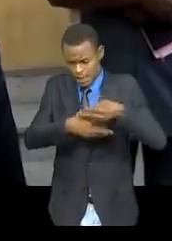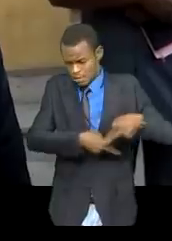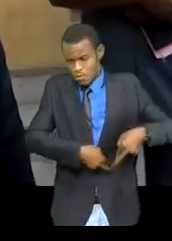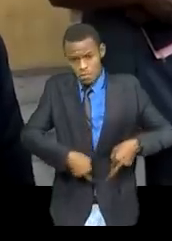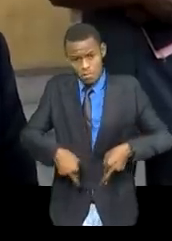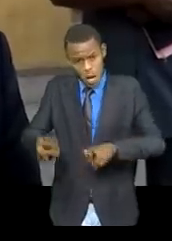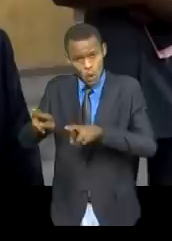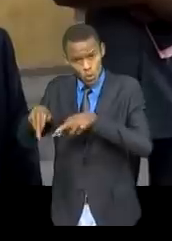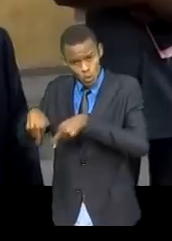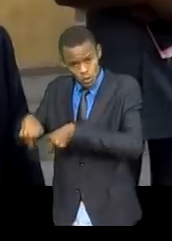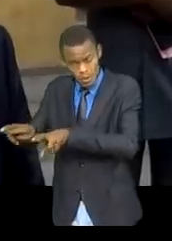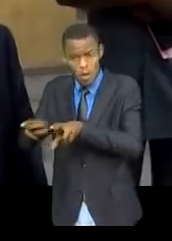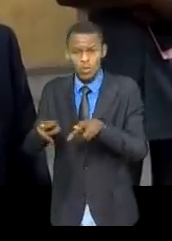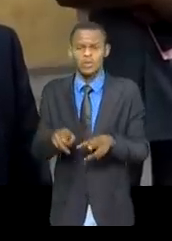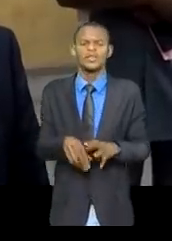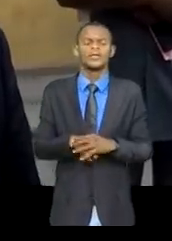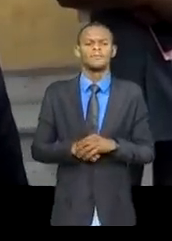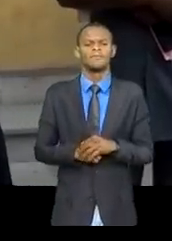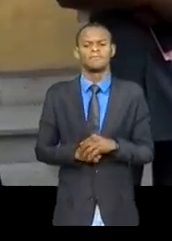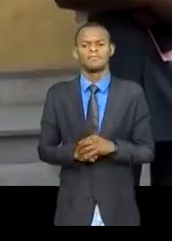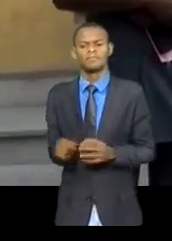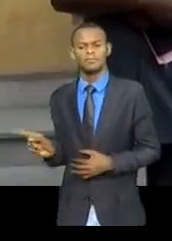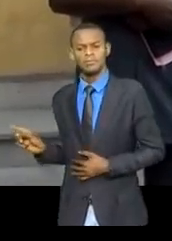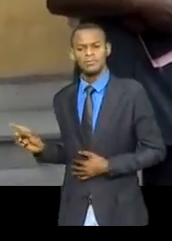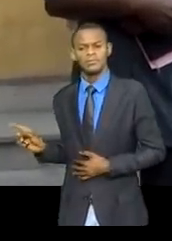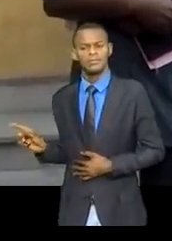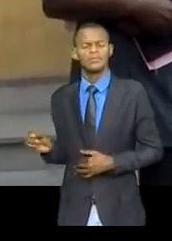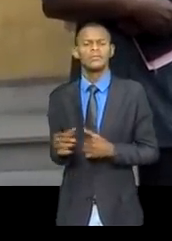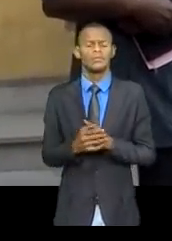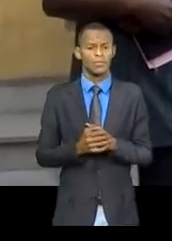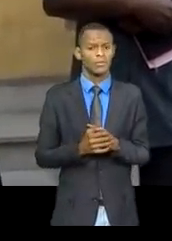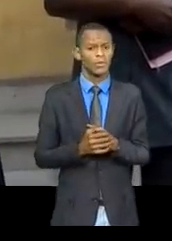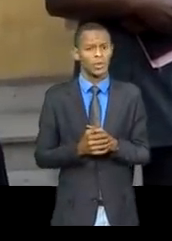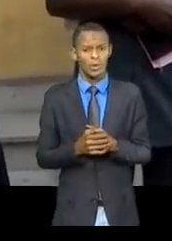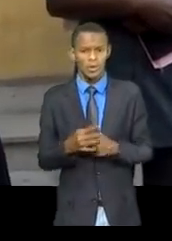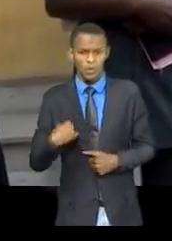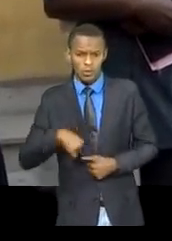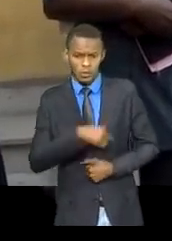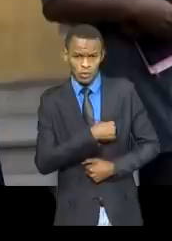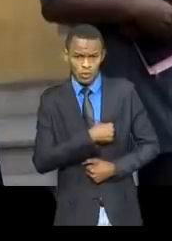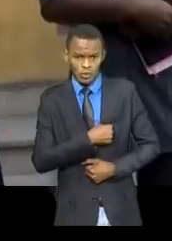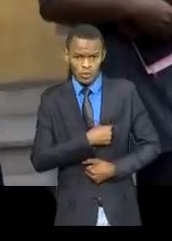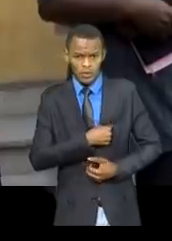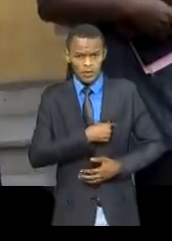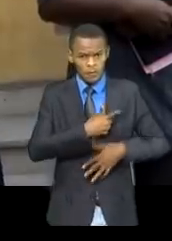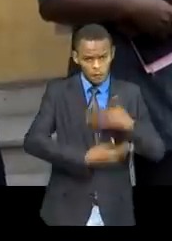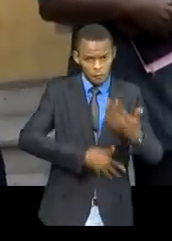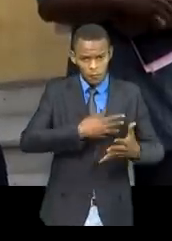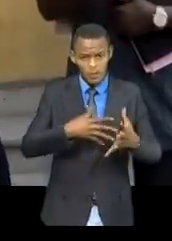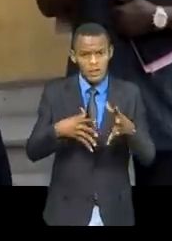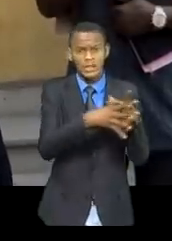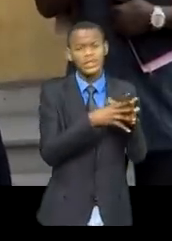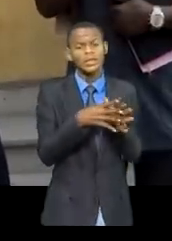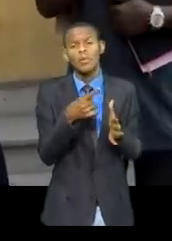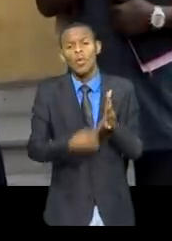dessert agricole en RDC. Qu'est-ce qu'on peut faire ensemble pour assister le développement du pays? On